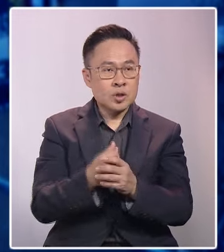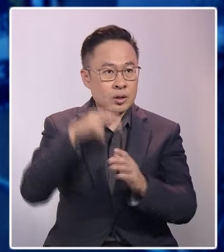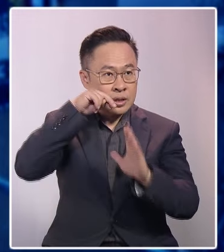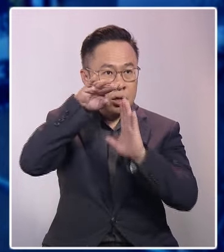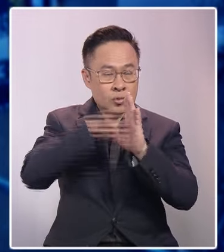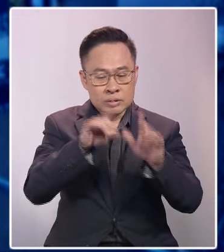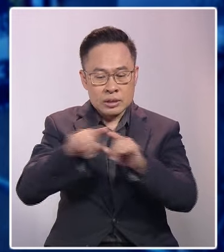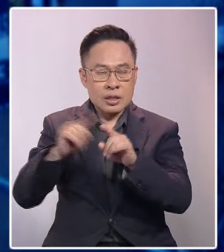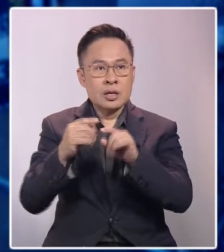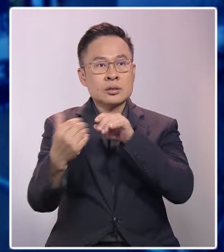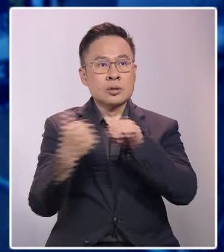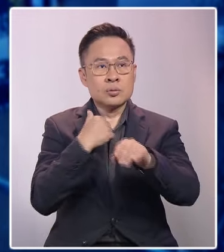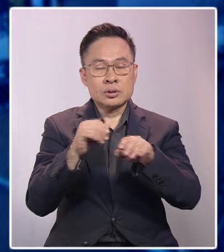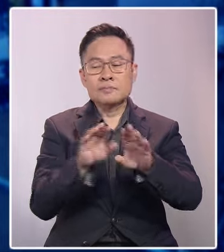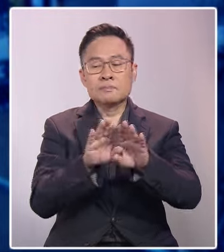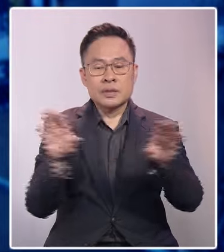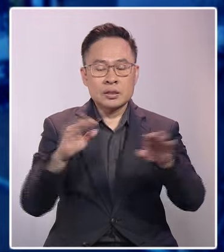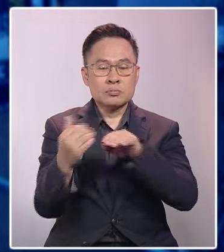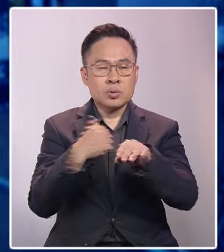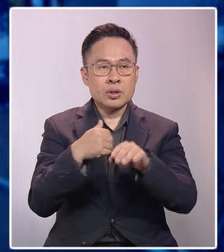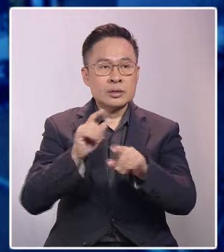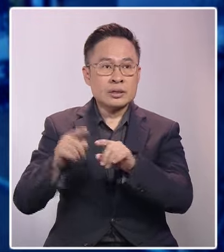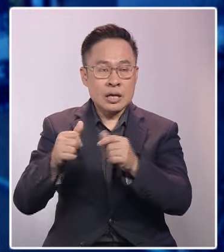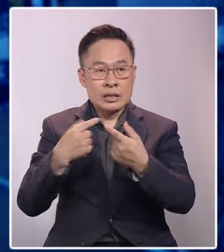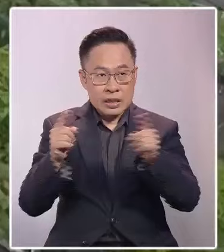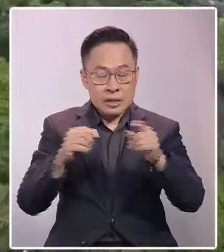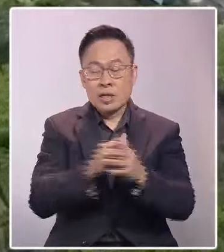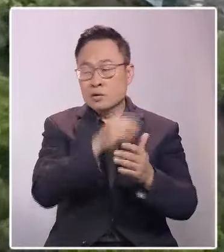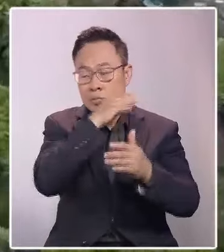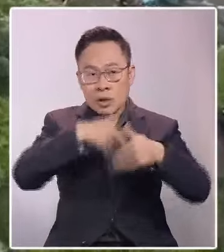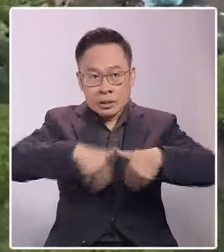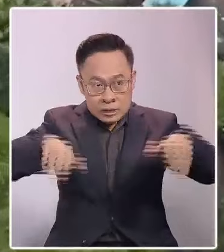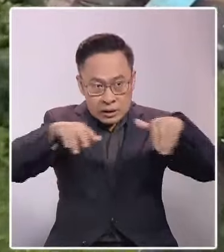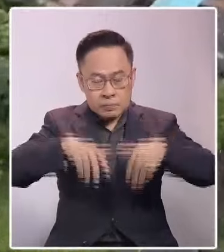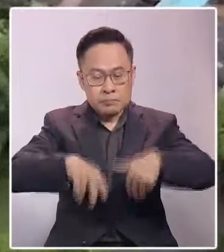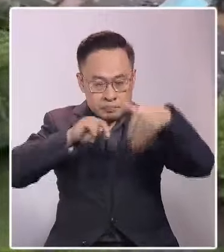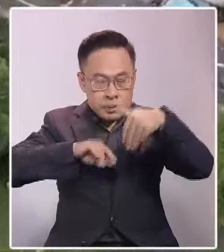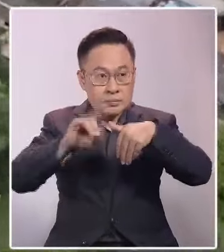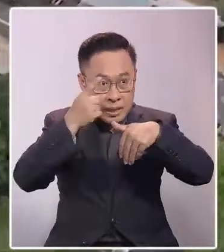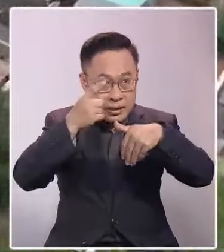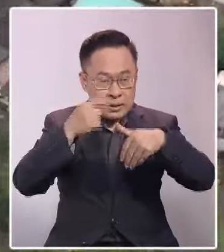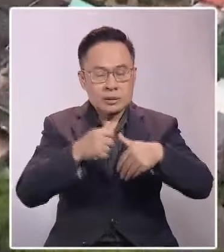สัญจรไปมาได้แต่ทีนี้เนี่ยพอจะมีการระบายน้ำจากเขื่อนแม่งัดลงมาตรงในตัวเมืองก็ต้องเฝ้าระวังกันด้วย